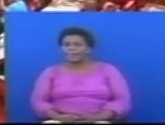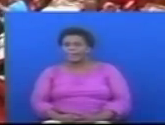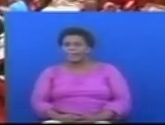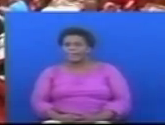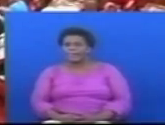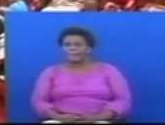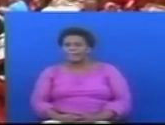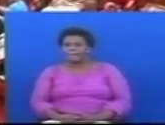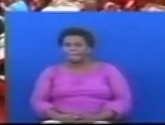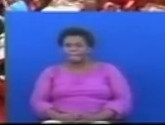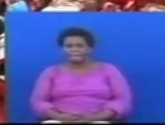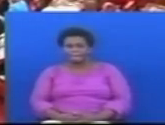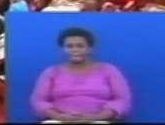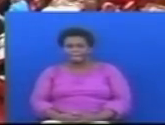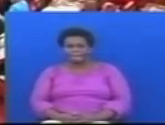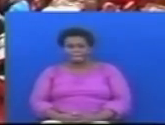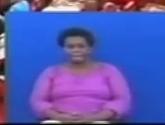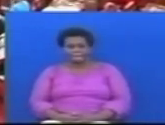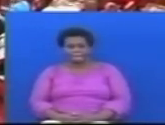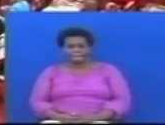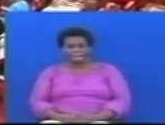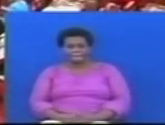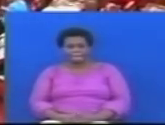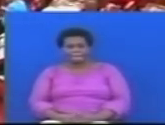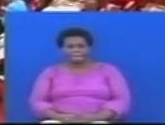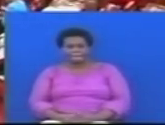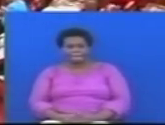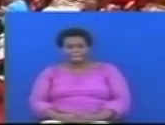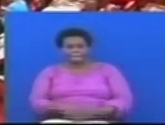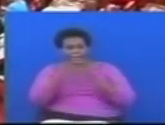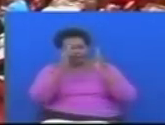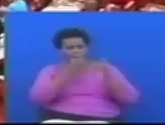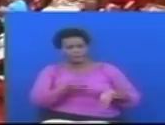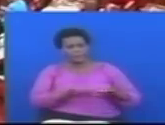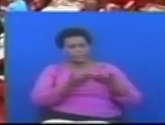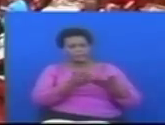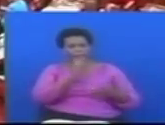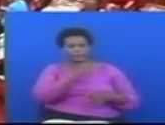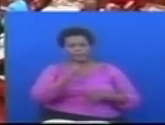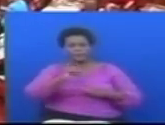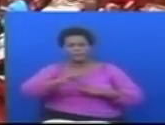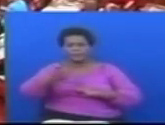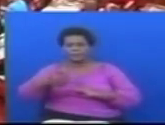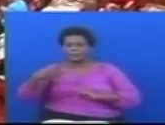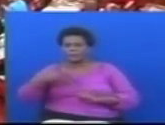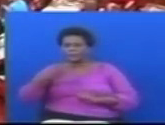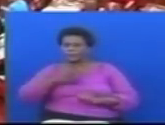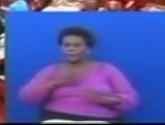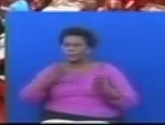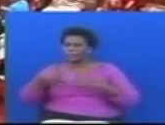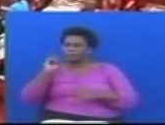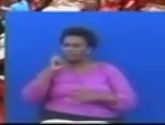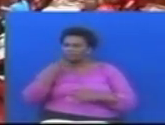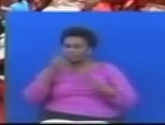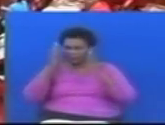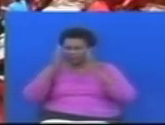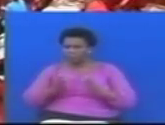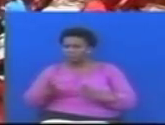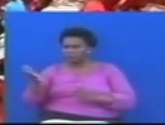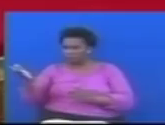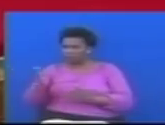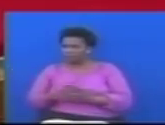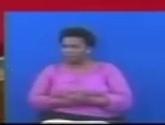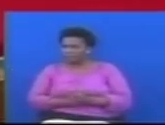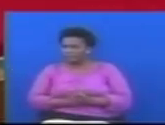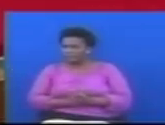Mheshimiwa Naibu Spika, kwa niaba ya Waziri wa Ujenzi, Uchukuzi na Mawasiliano, ninapenda kujibu swali la nyongeza la Mheshimiwa Gulamali kama